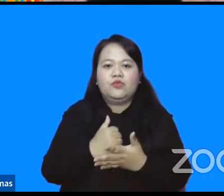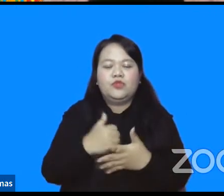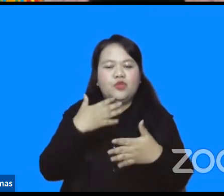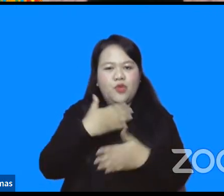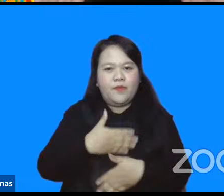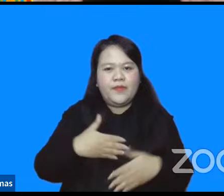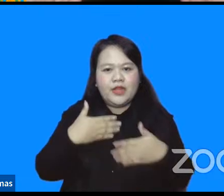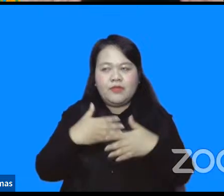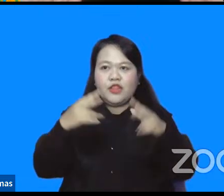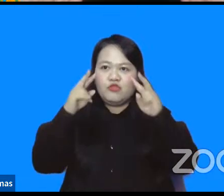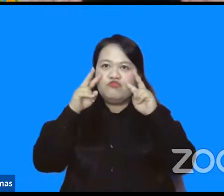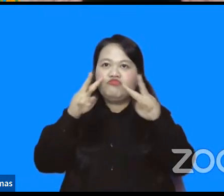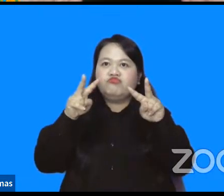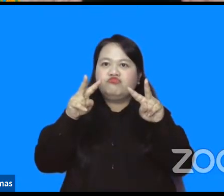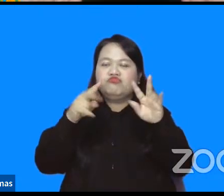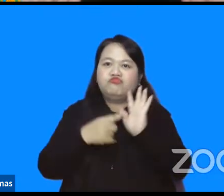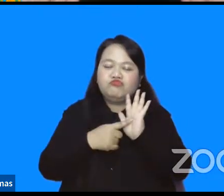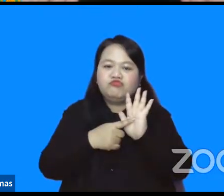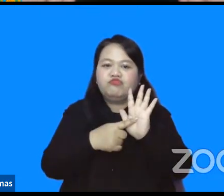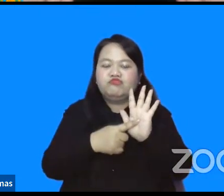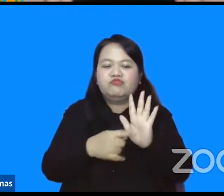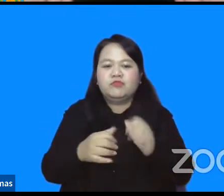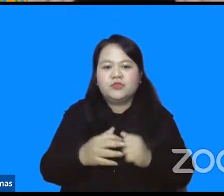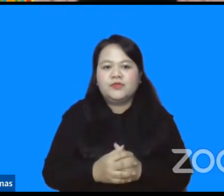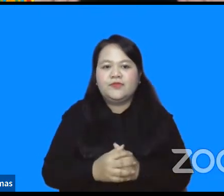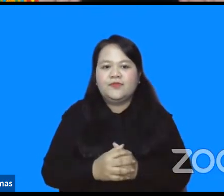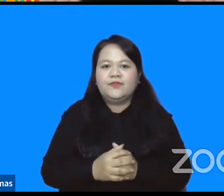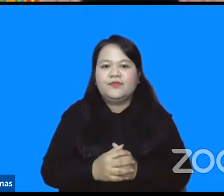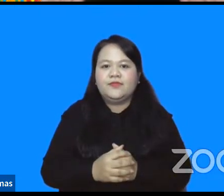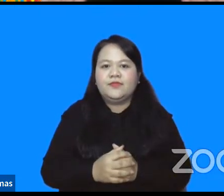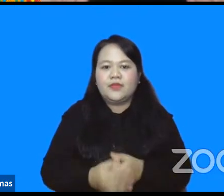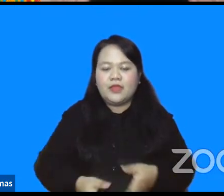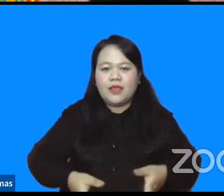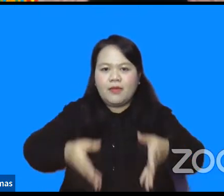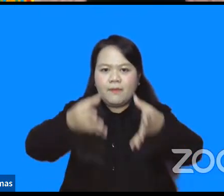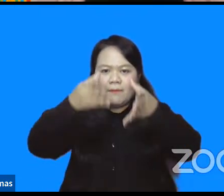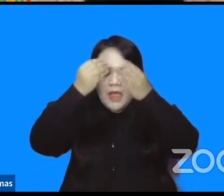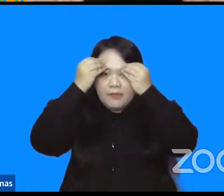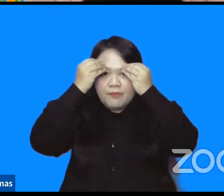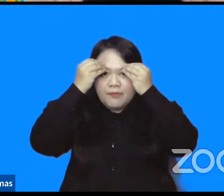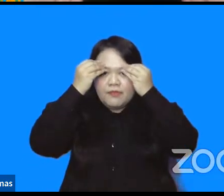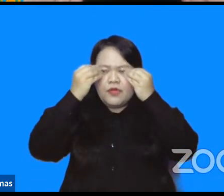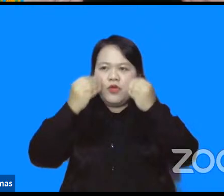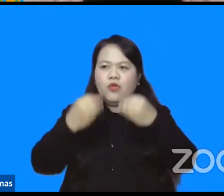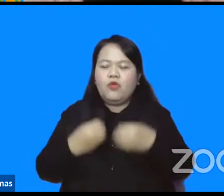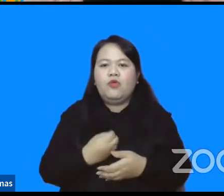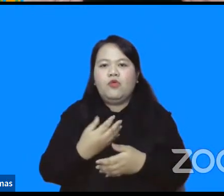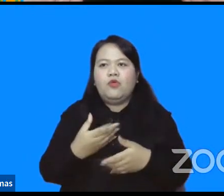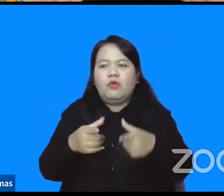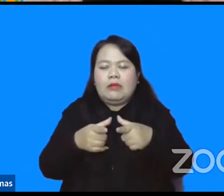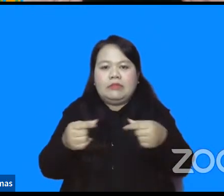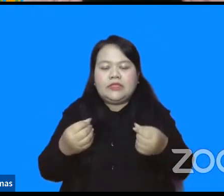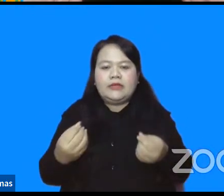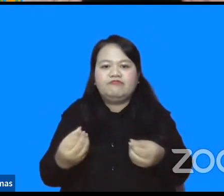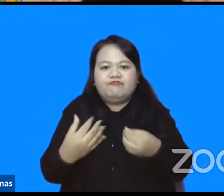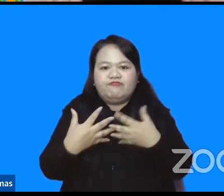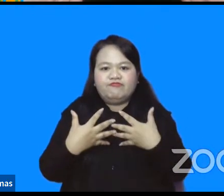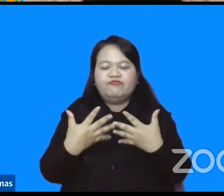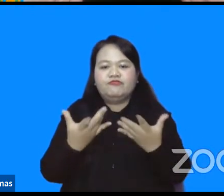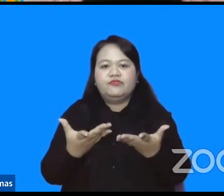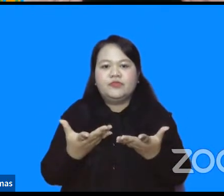menikmati pertunjukannya gitu ya dan Bunda bisa menangkap message-nya. Jadi pesan apa sih yang disampaikan